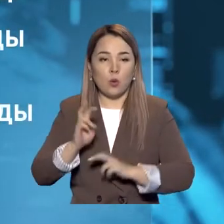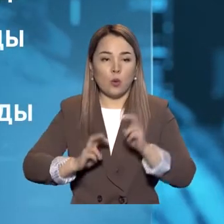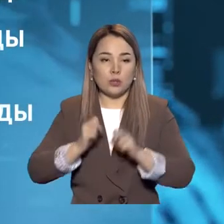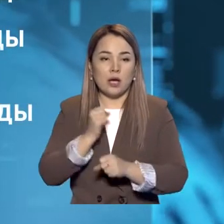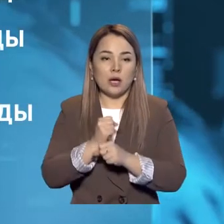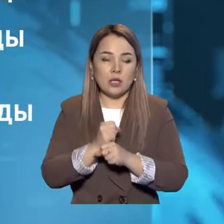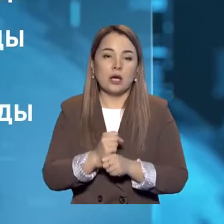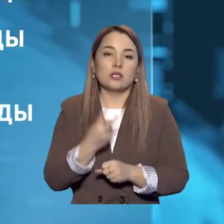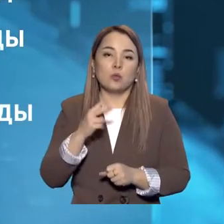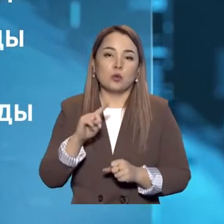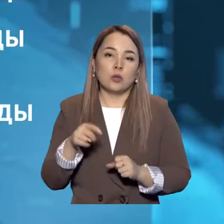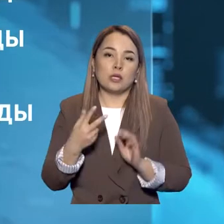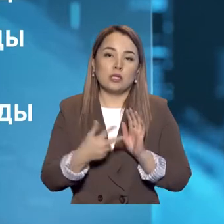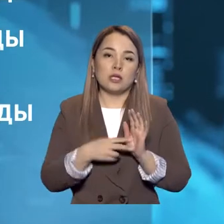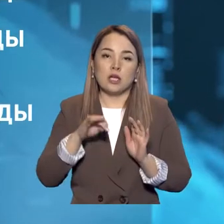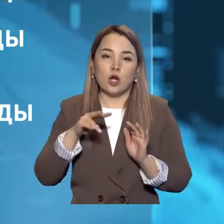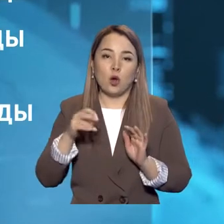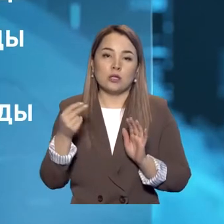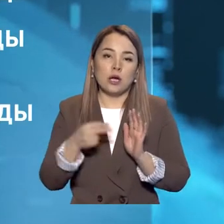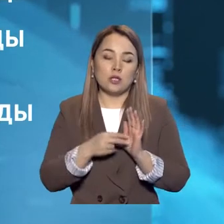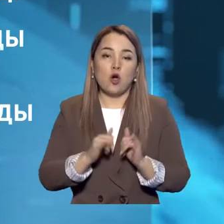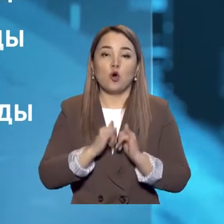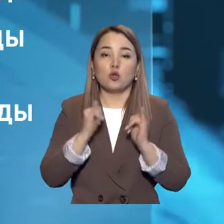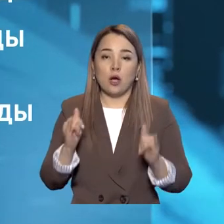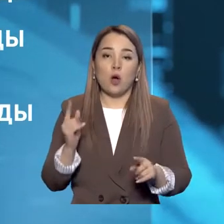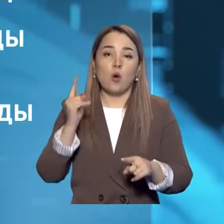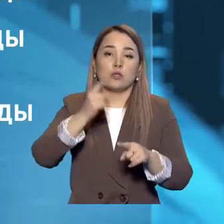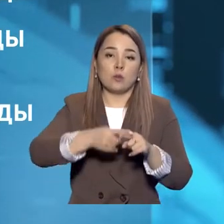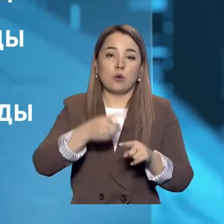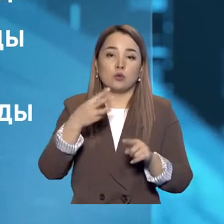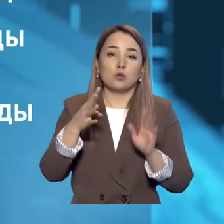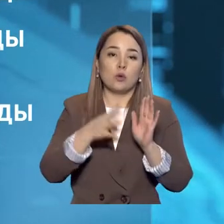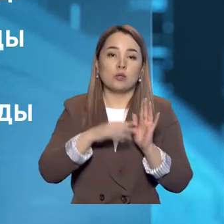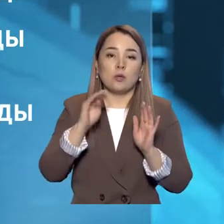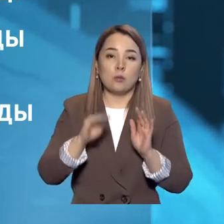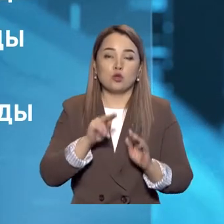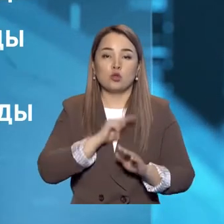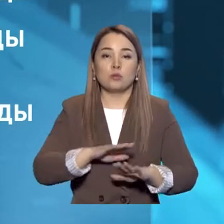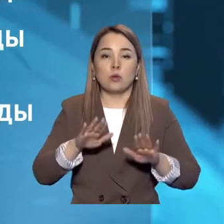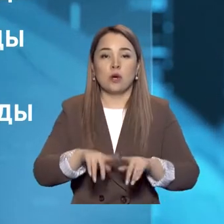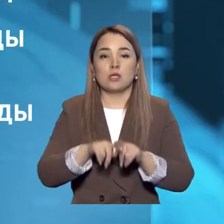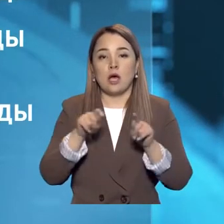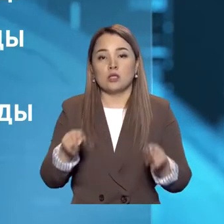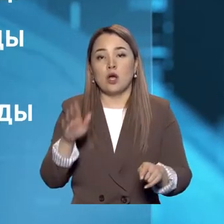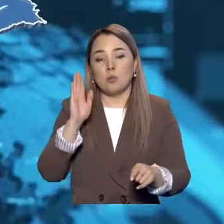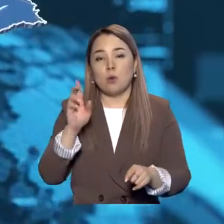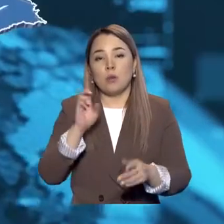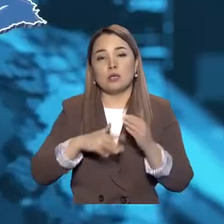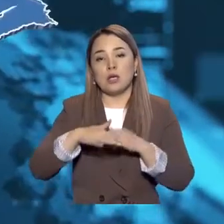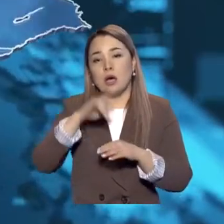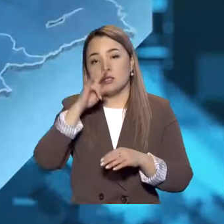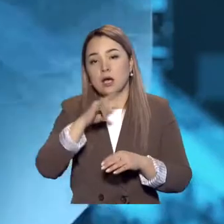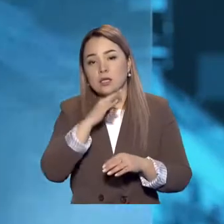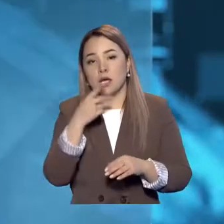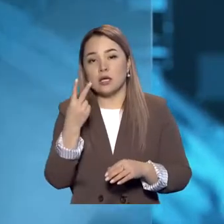көлемі 2,8 триллион теңгеге ұлғайып, қосымша 39 мыңдай жұмыс орны ашылмақ. Ал Батыс Қазақстан Қазақстанға 2